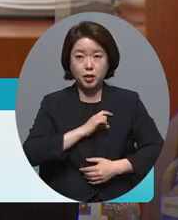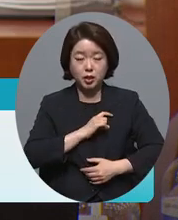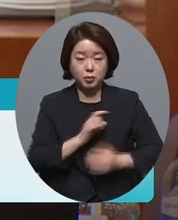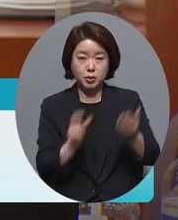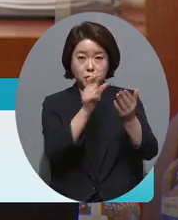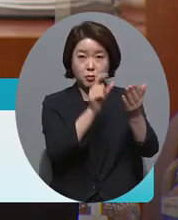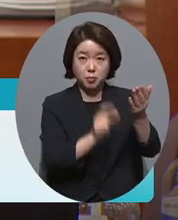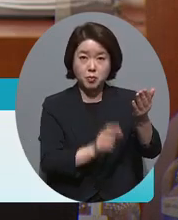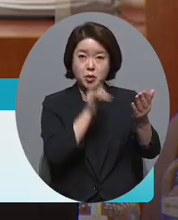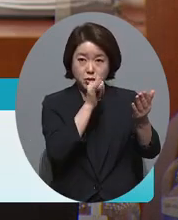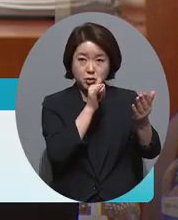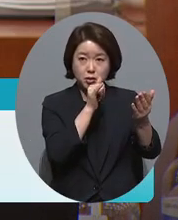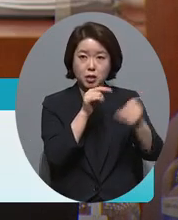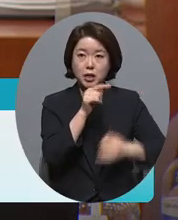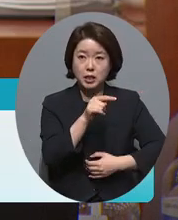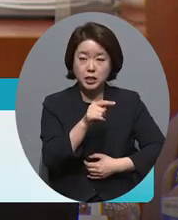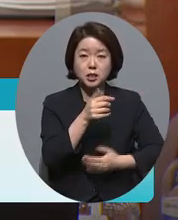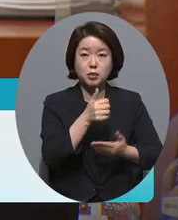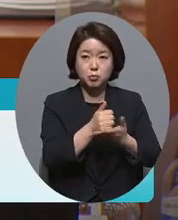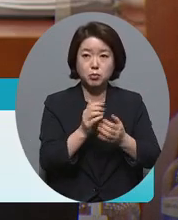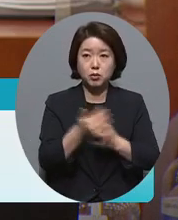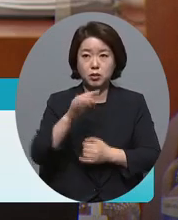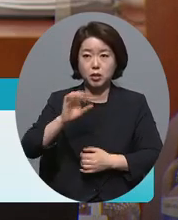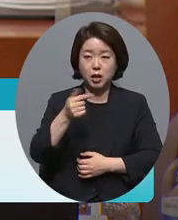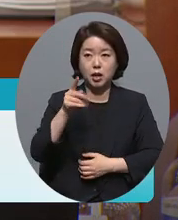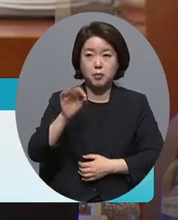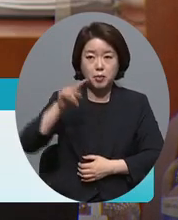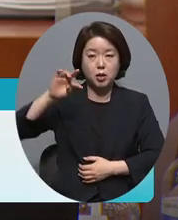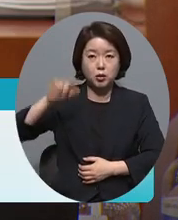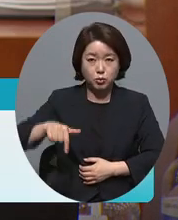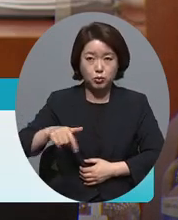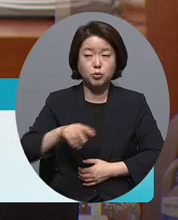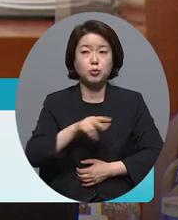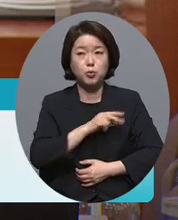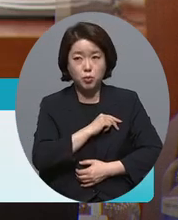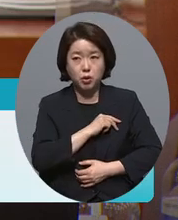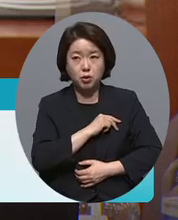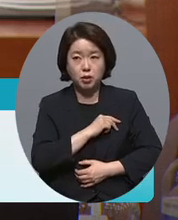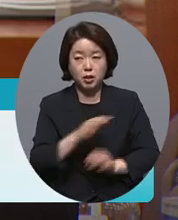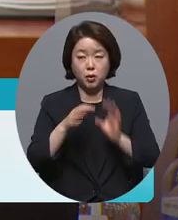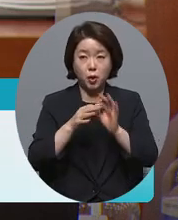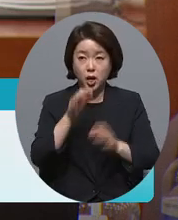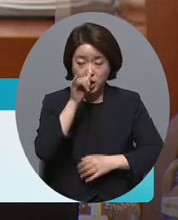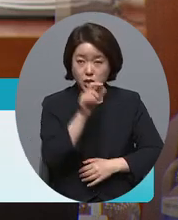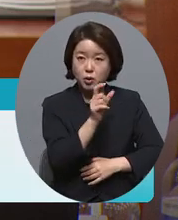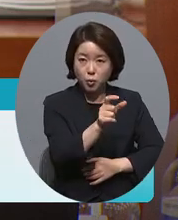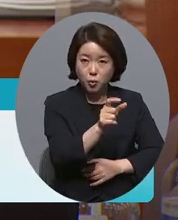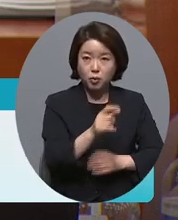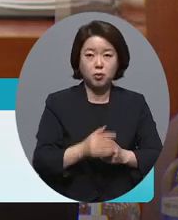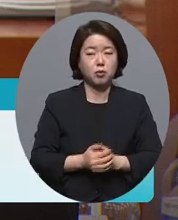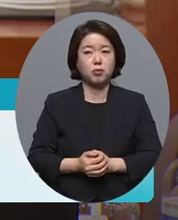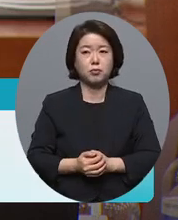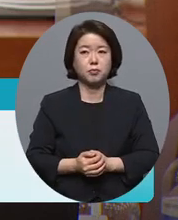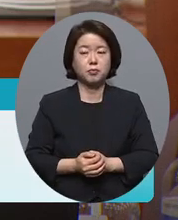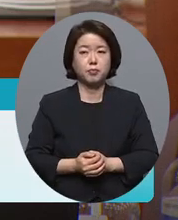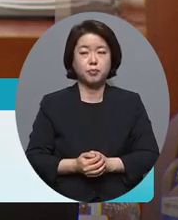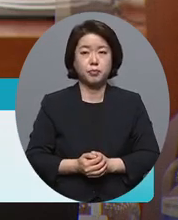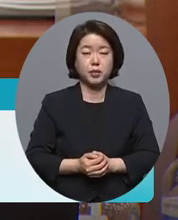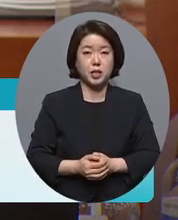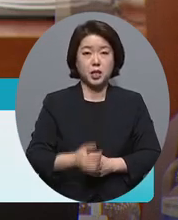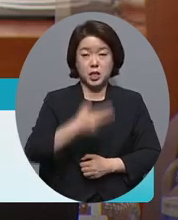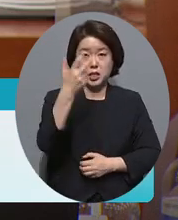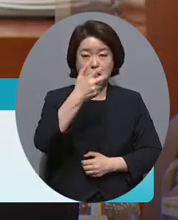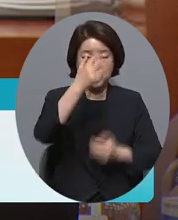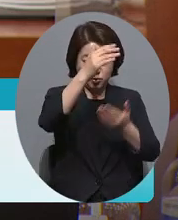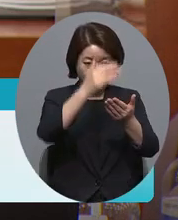이름들이 등장합니다만 이분 같은 경우 한명숙 의원께서 관련돼 있는 걸로 나타나고 70명